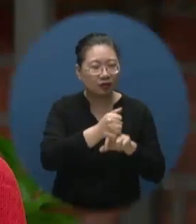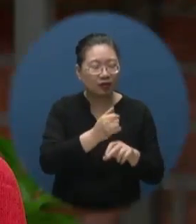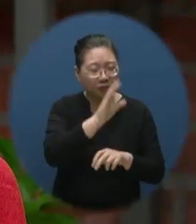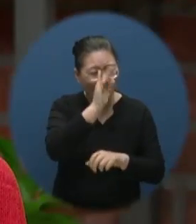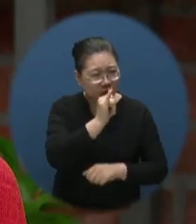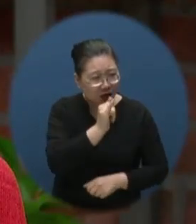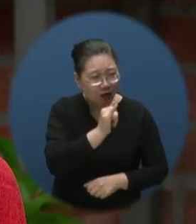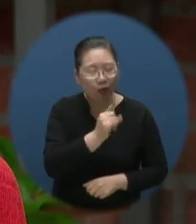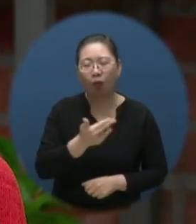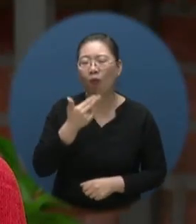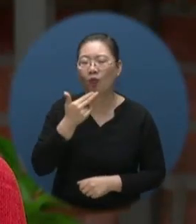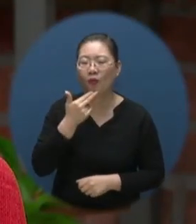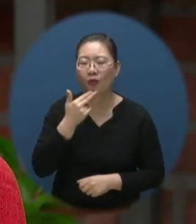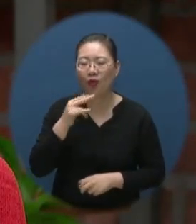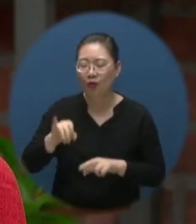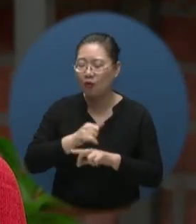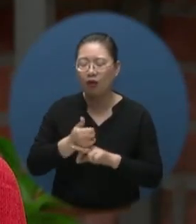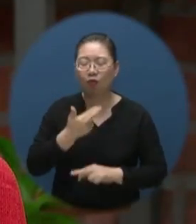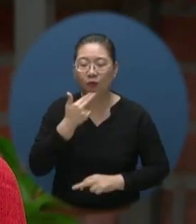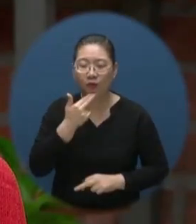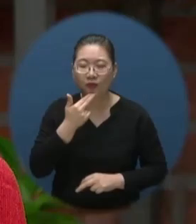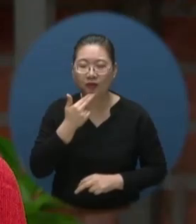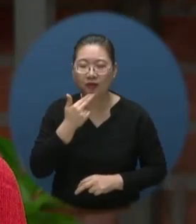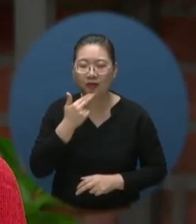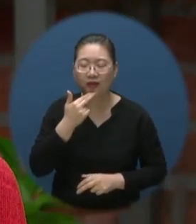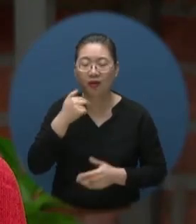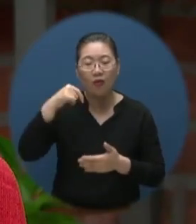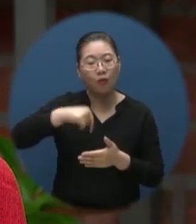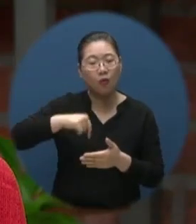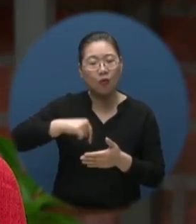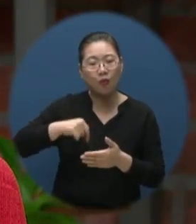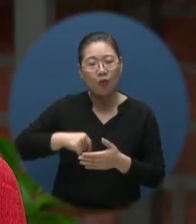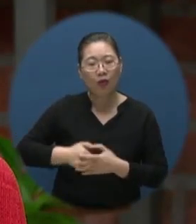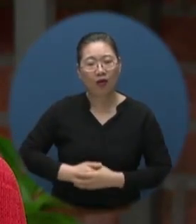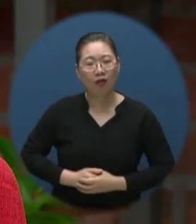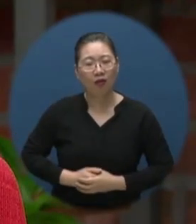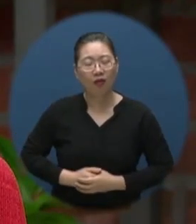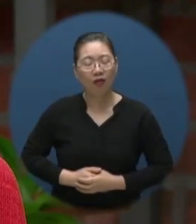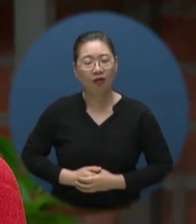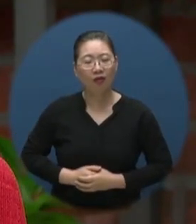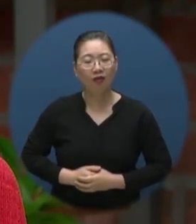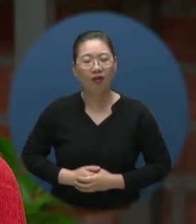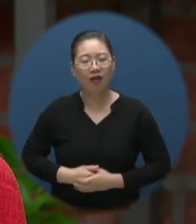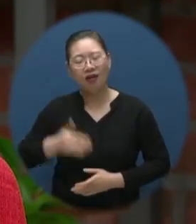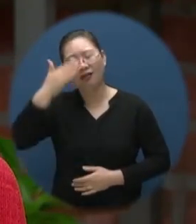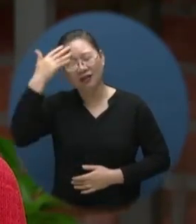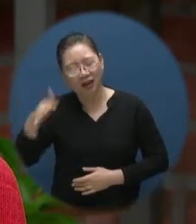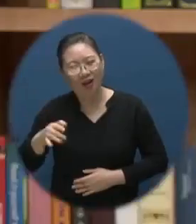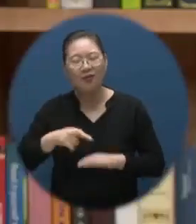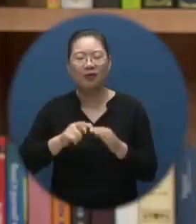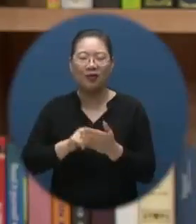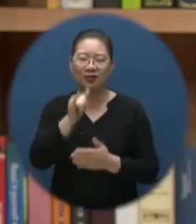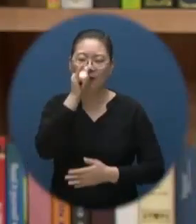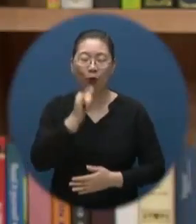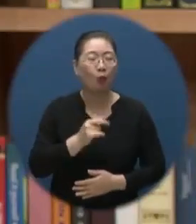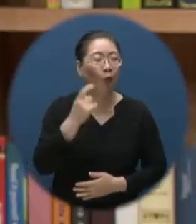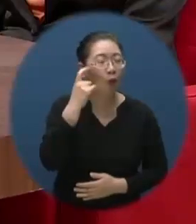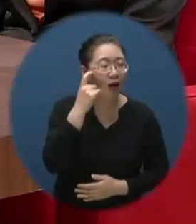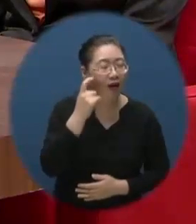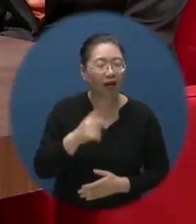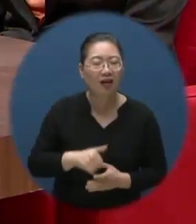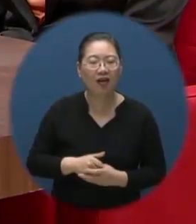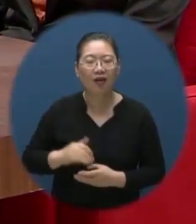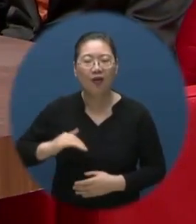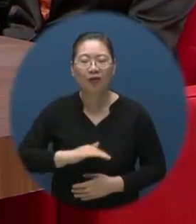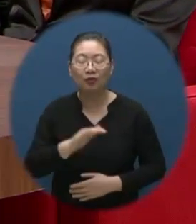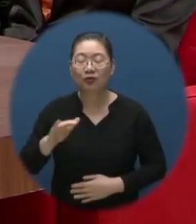아니요, 없었어요. 다행히 왕은 없었지만 예, 속으로는 좀 더 다행이다 싶더라고요. 뭐가 왜? 다행?